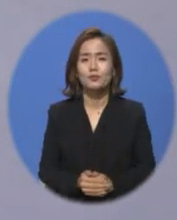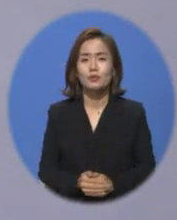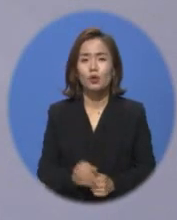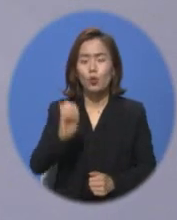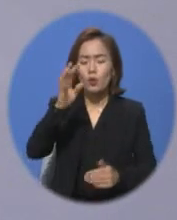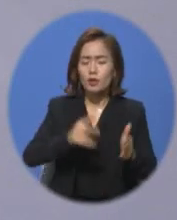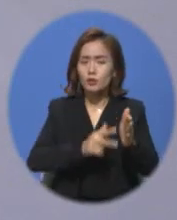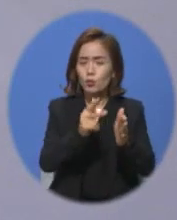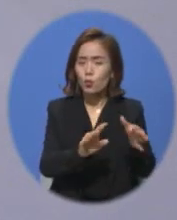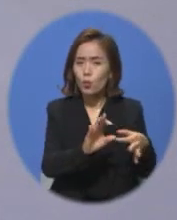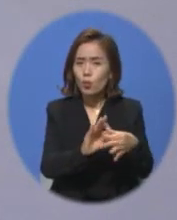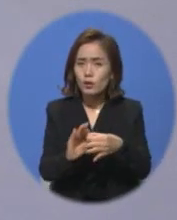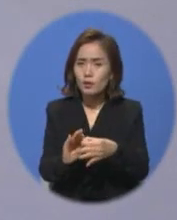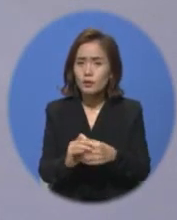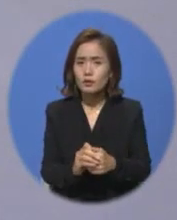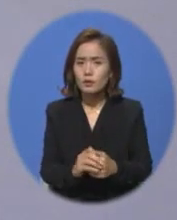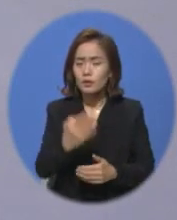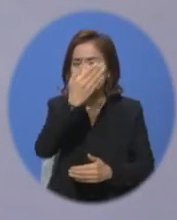앞서